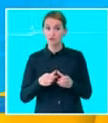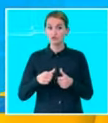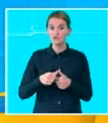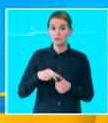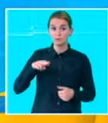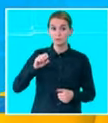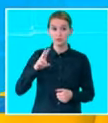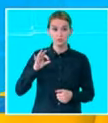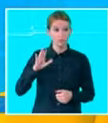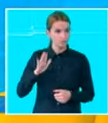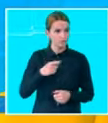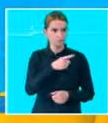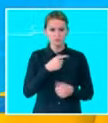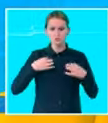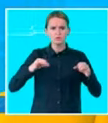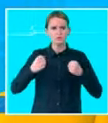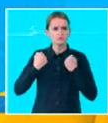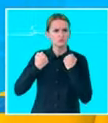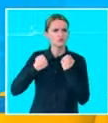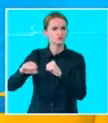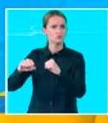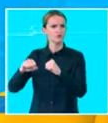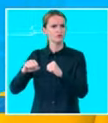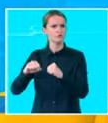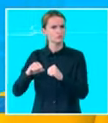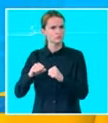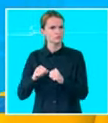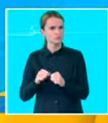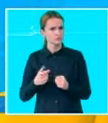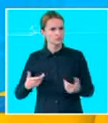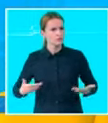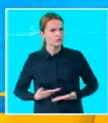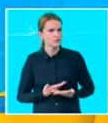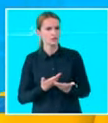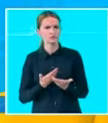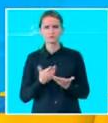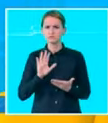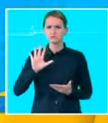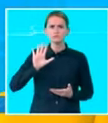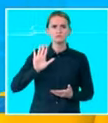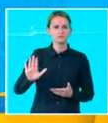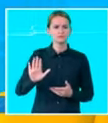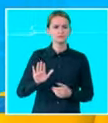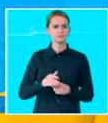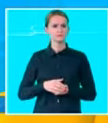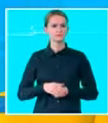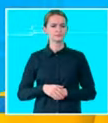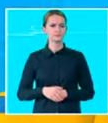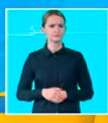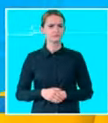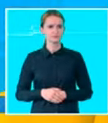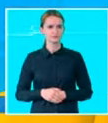сте защитавали. Част от тези позиции са свързани с това, че Мария Касимова Моасе е